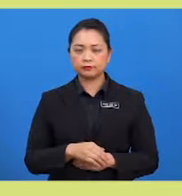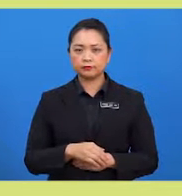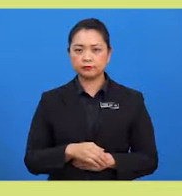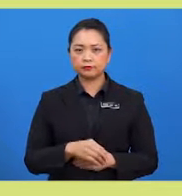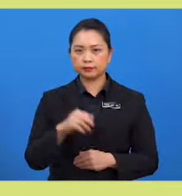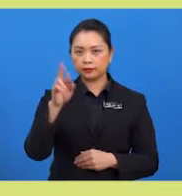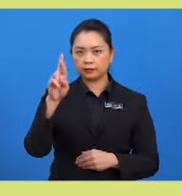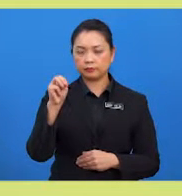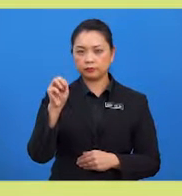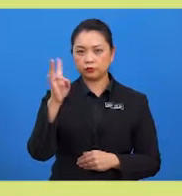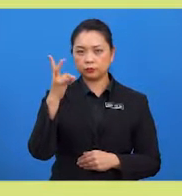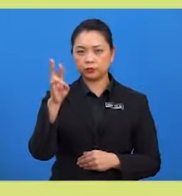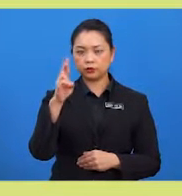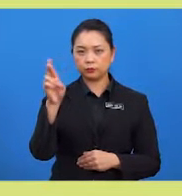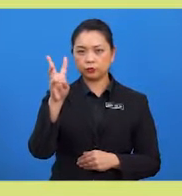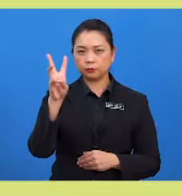kos